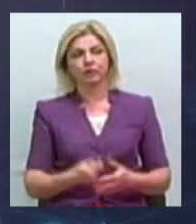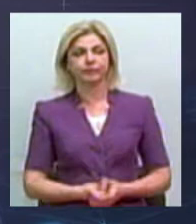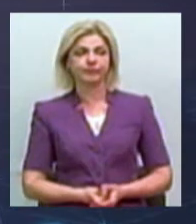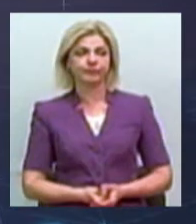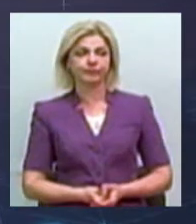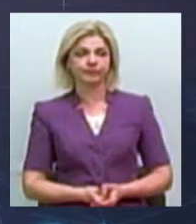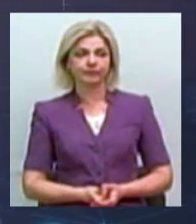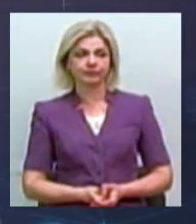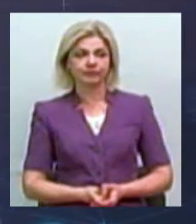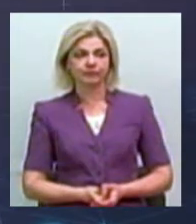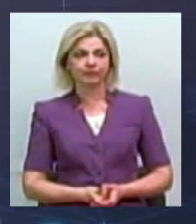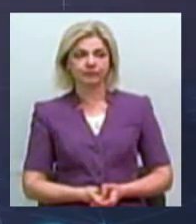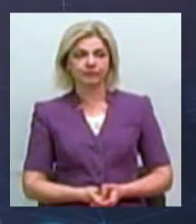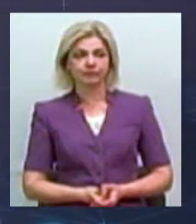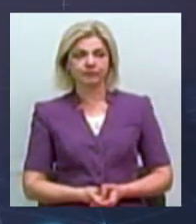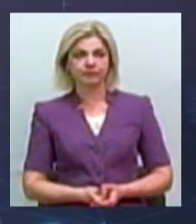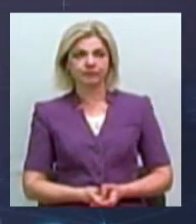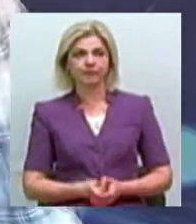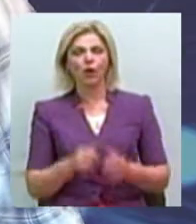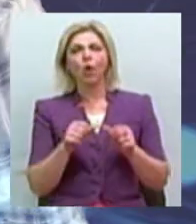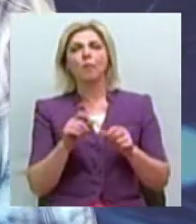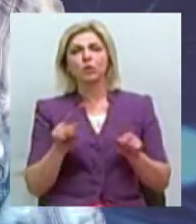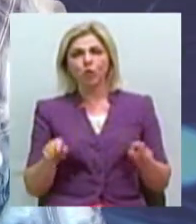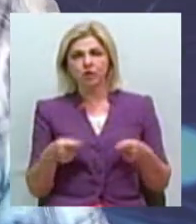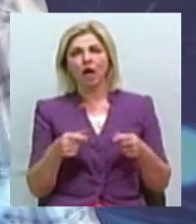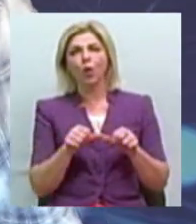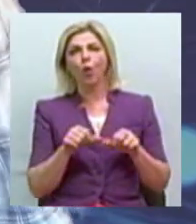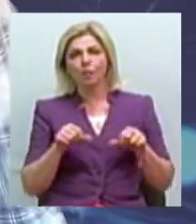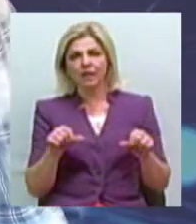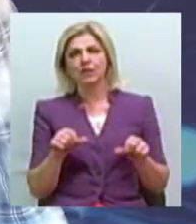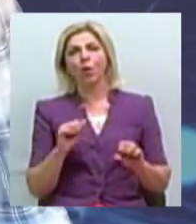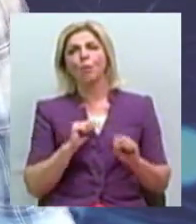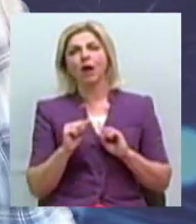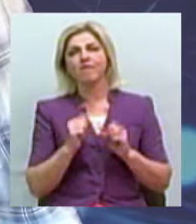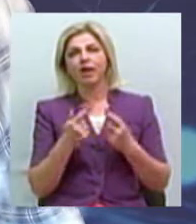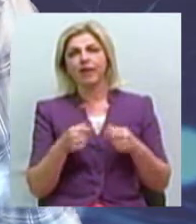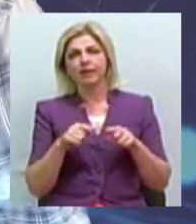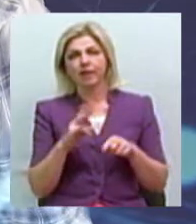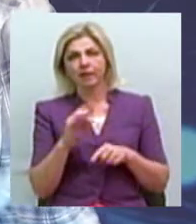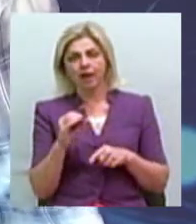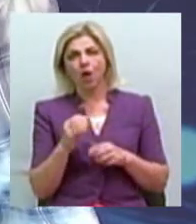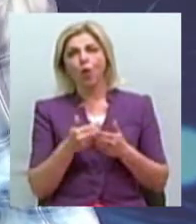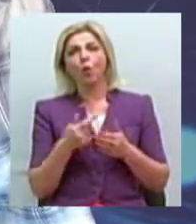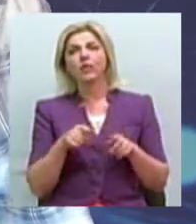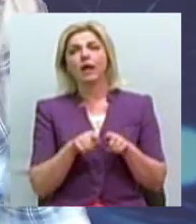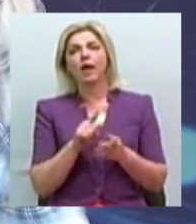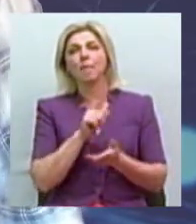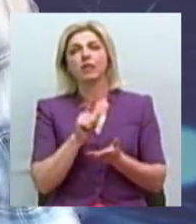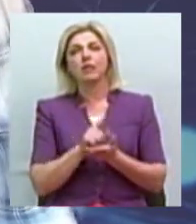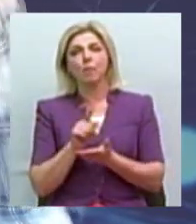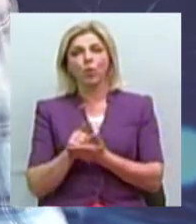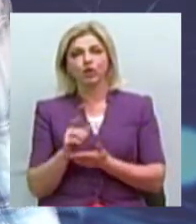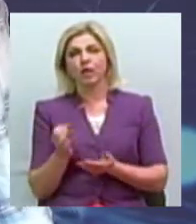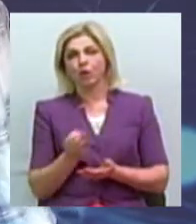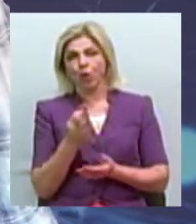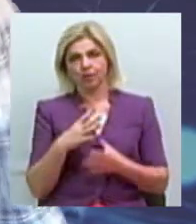одна з тих реформ, котрі вже... комиссию, управление. Ведь таких полномочий никогда не было у